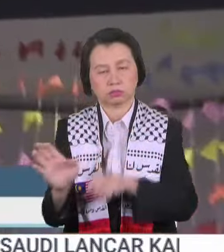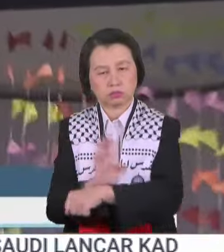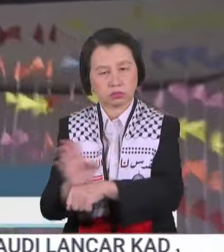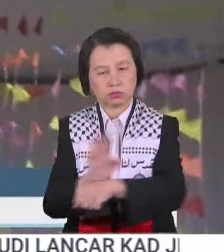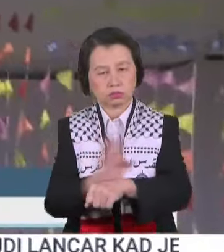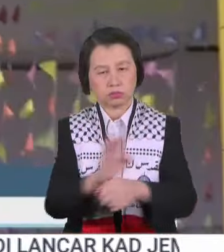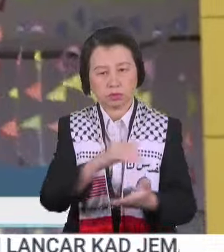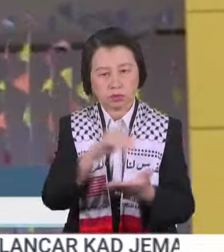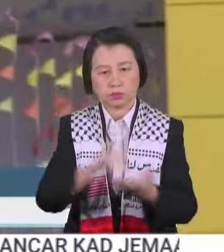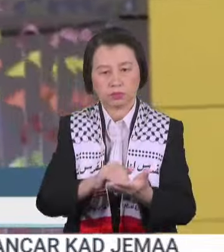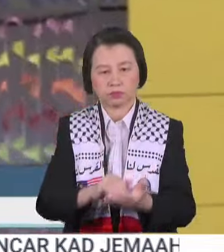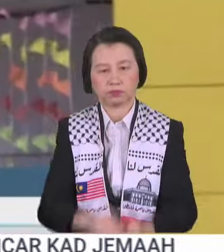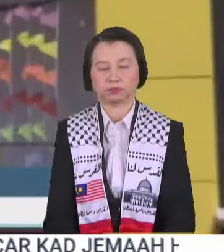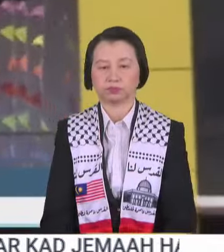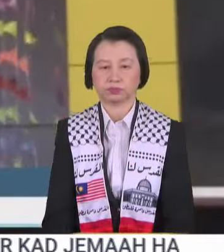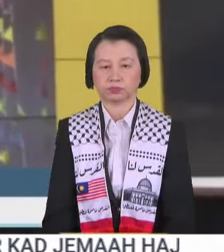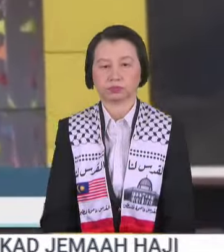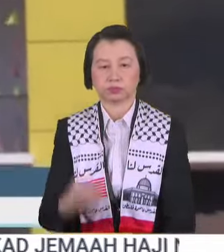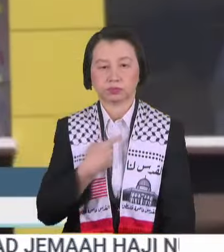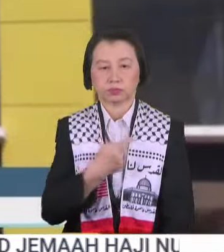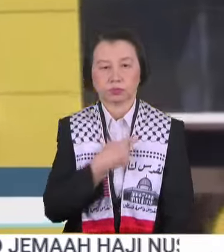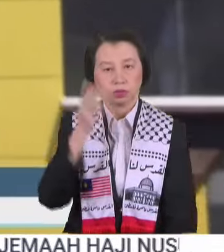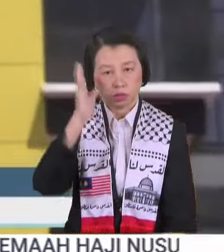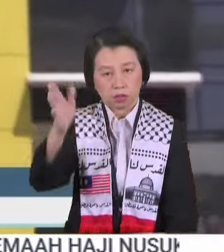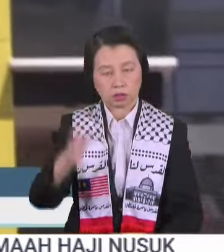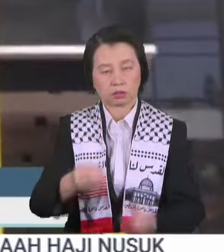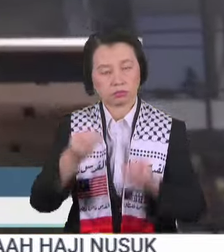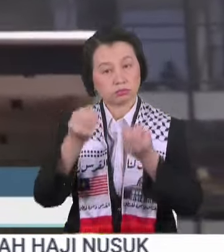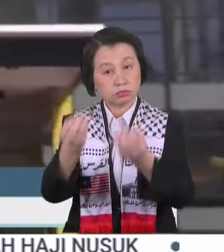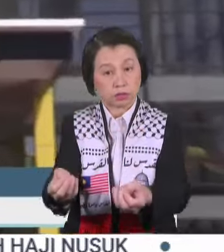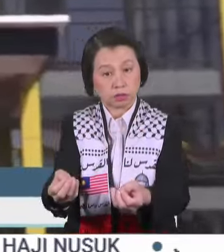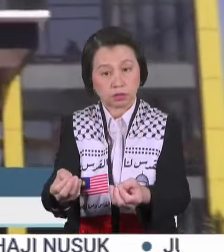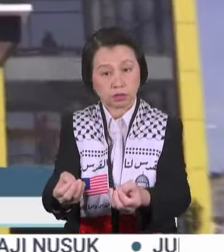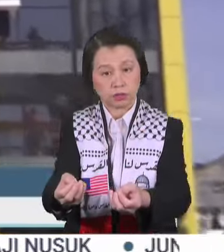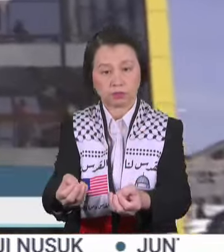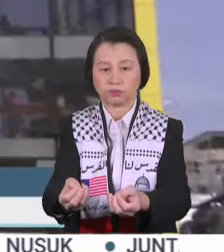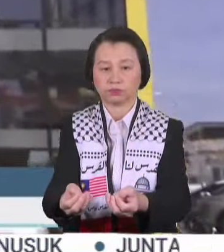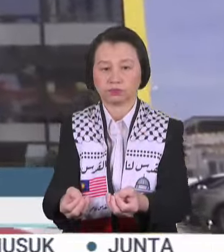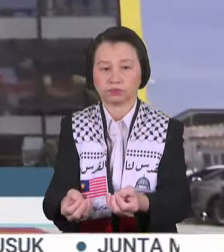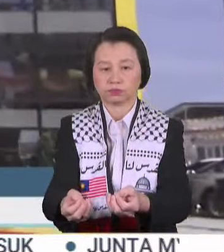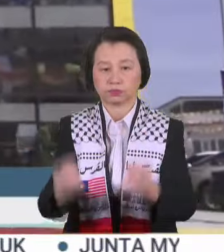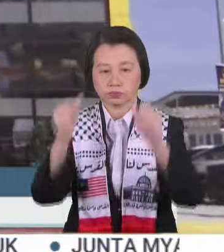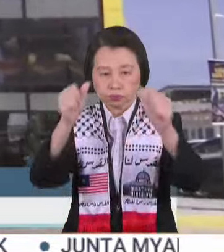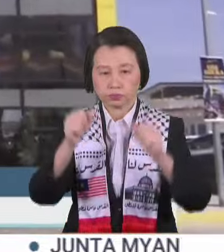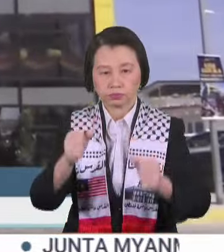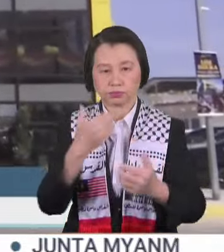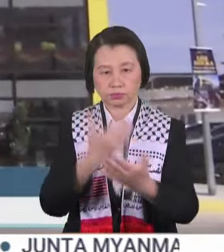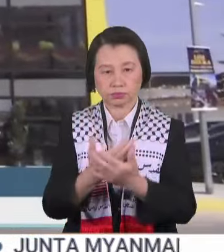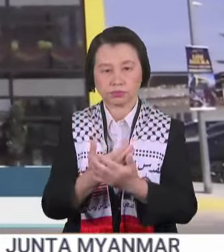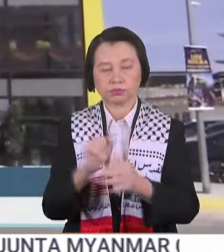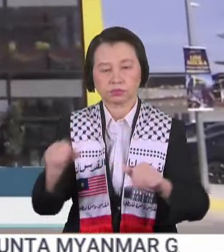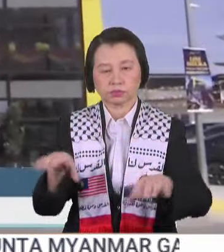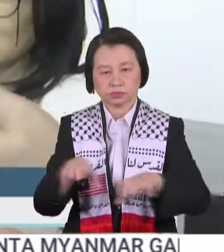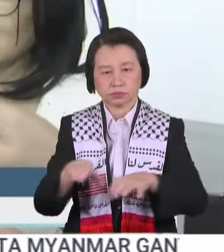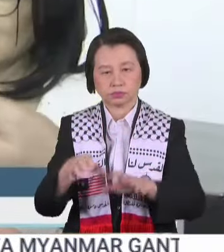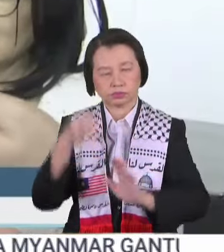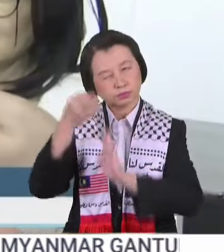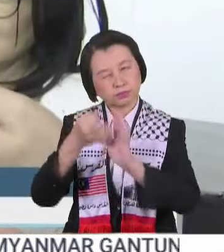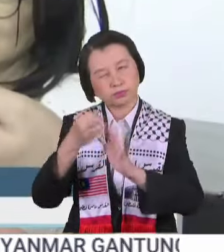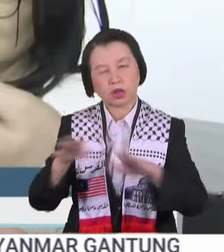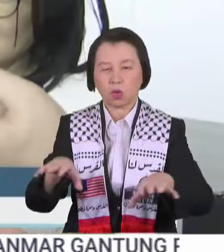center. Kita juga akan menawarkan prospek latihan dari segi membuat filem, short film. Kita melihat